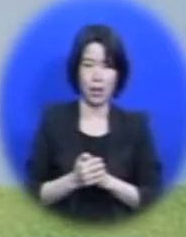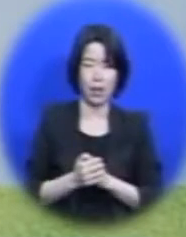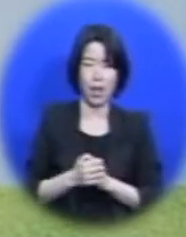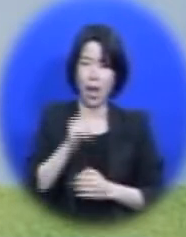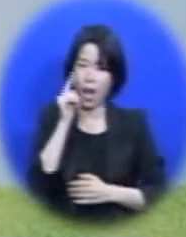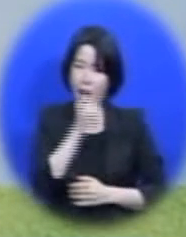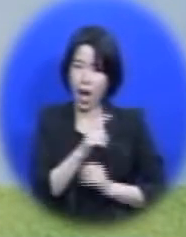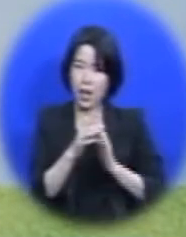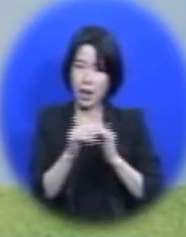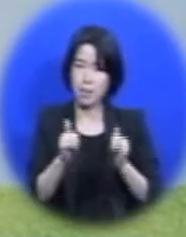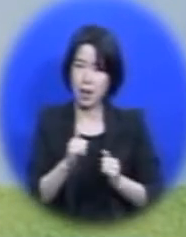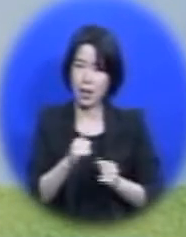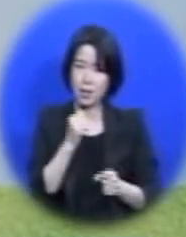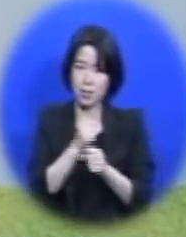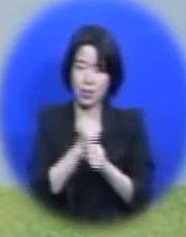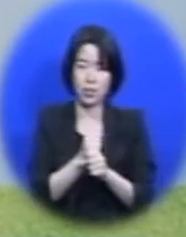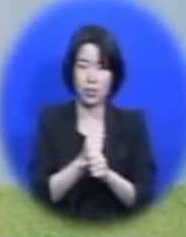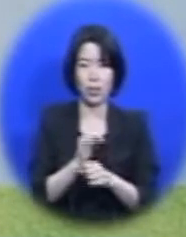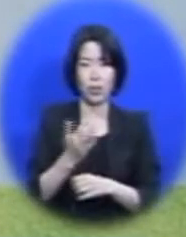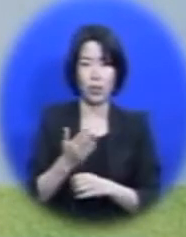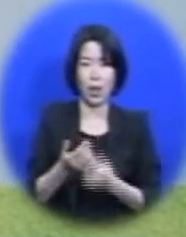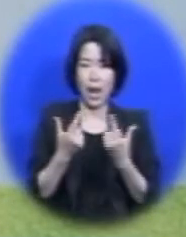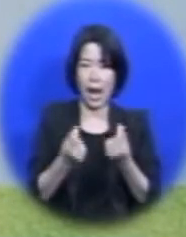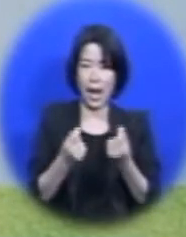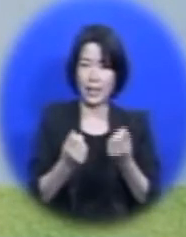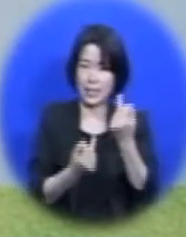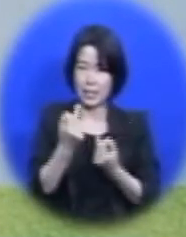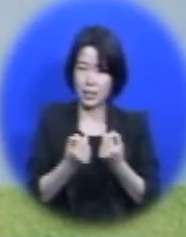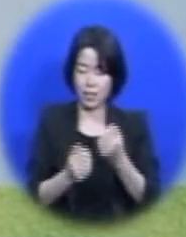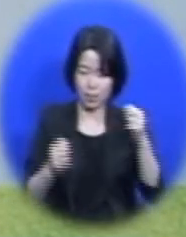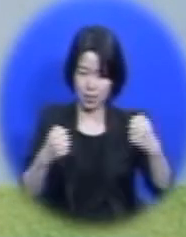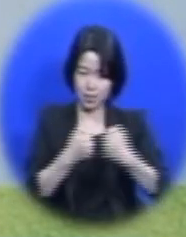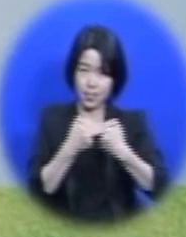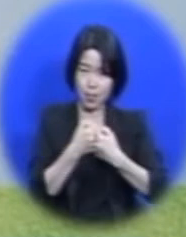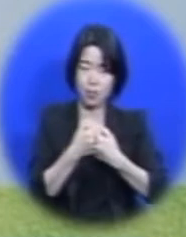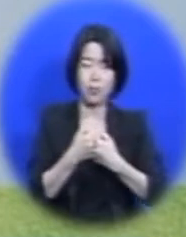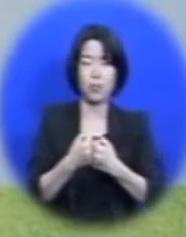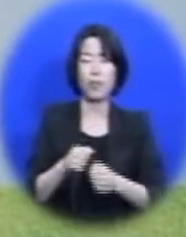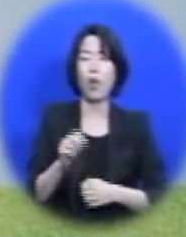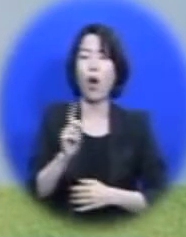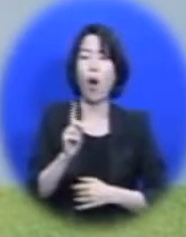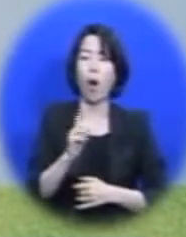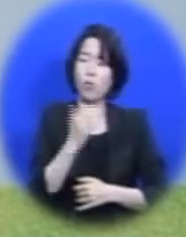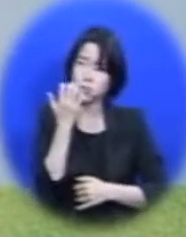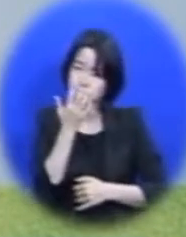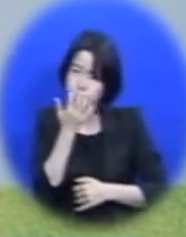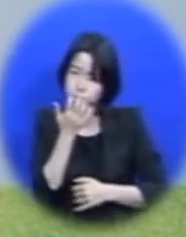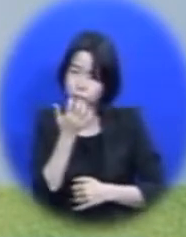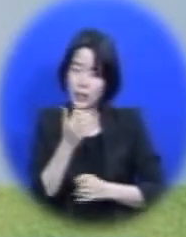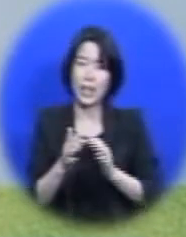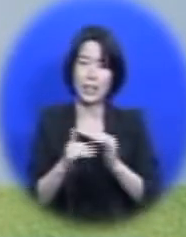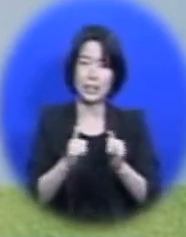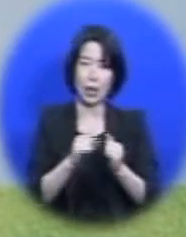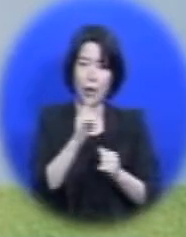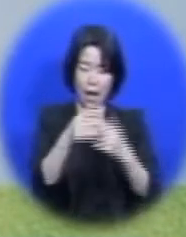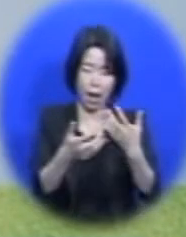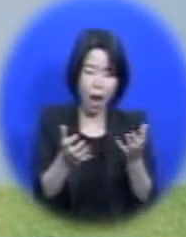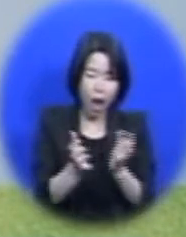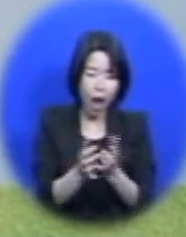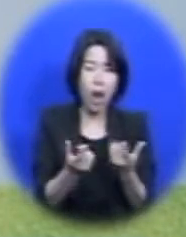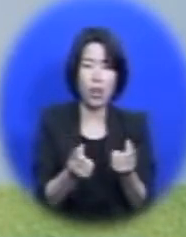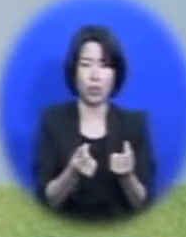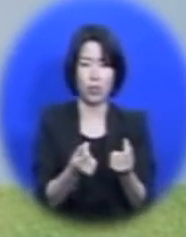악한 말을 꾸며내고 같은 형제들끼리 싸우고 어떻게 음란한 자와 한 패거리가 되고